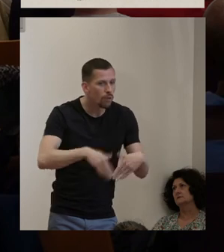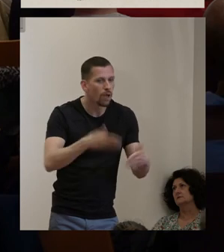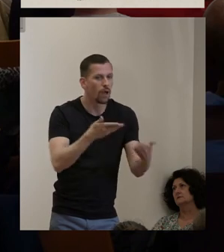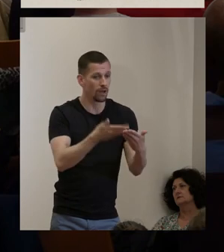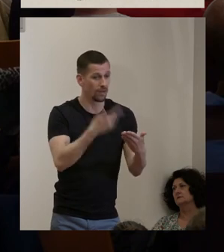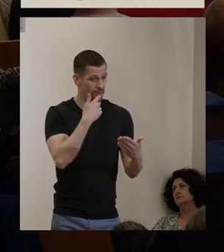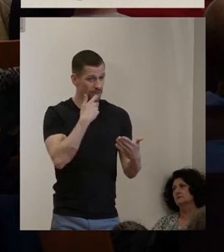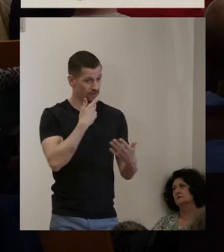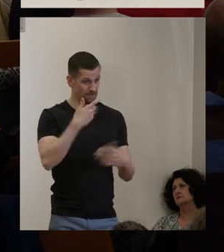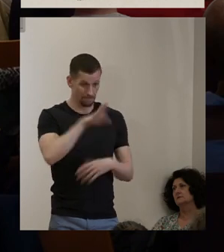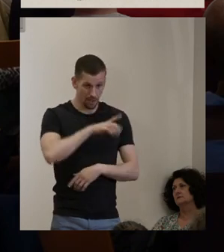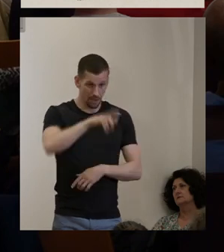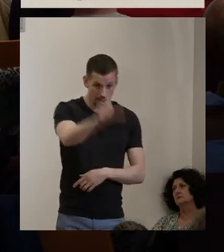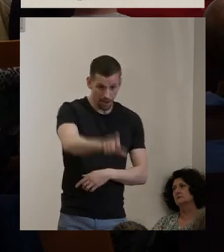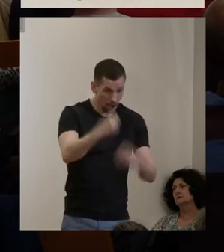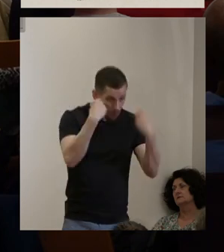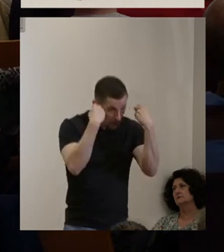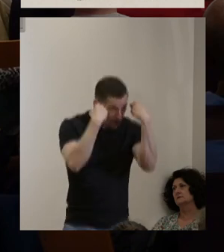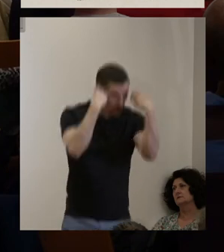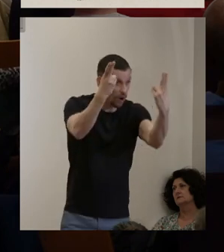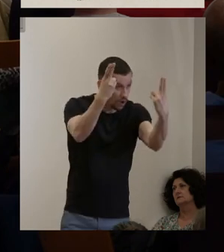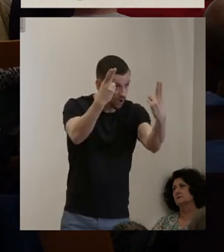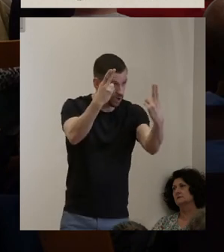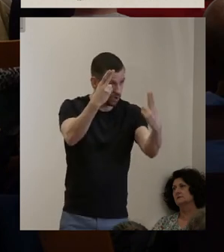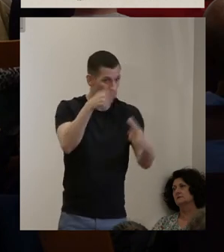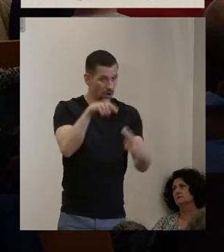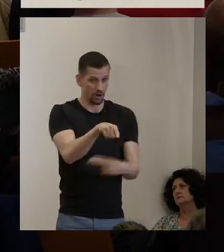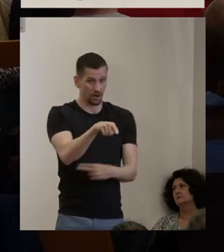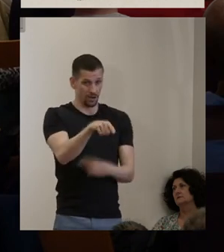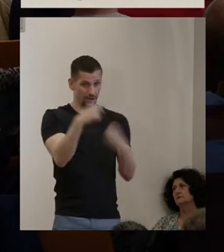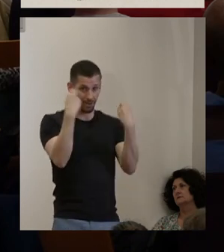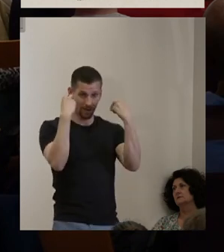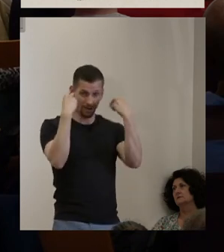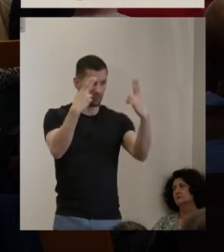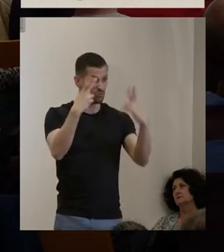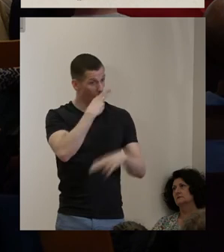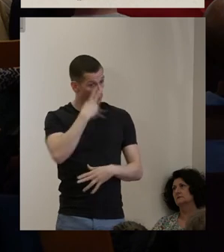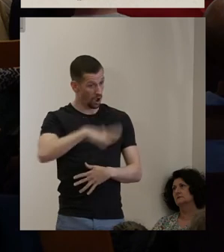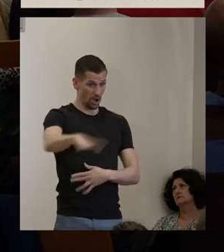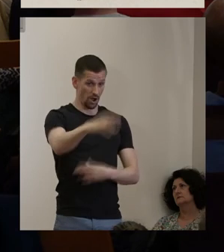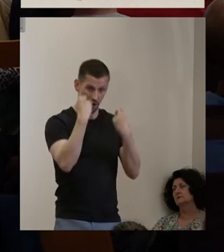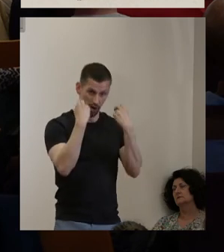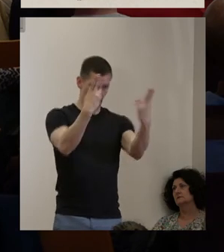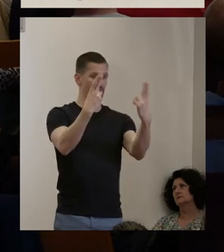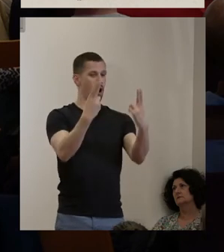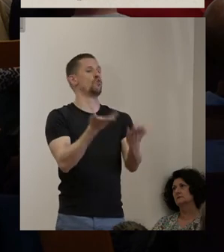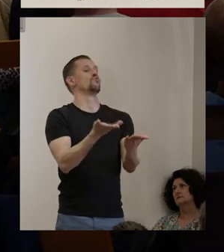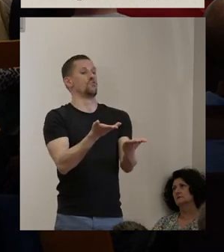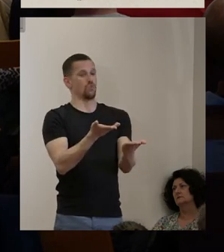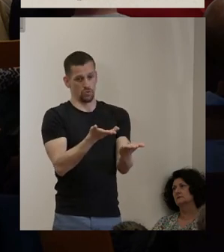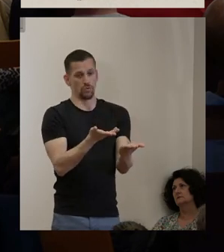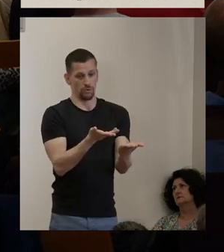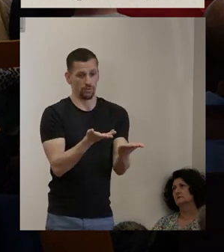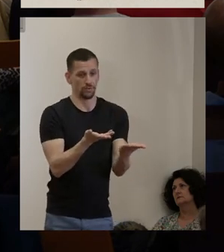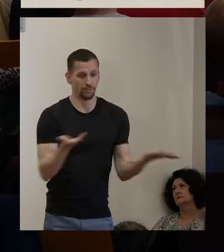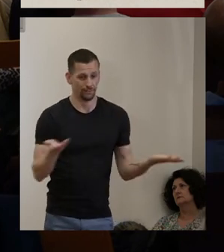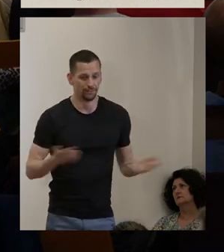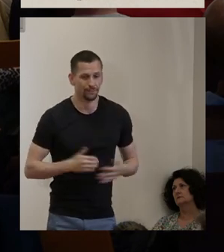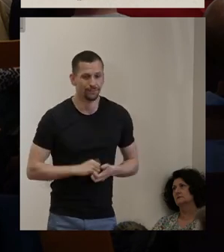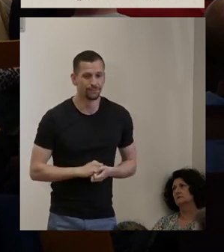capitaine, à l'autorité du négrier, le refus d'une soumission à celui qui, coûte que coûte, veut maintenir la